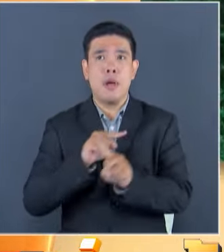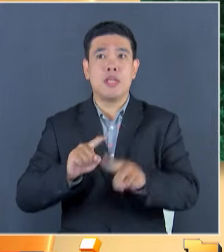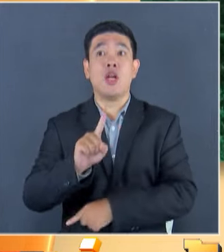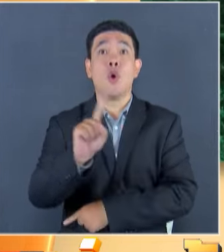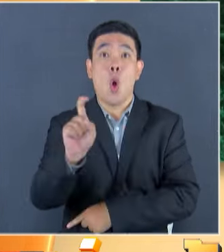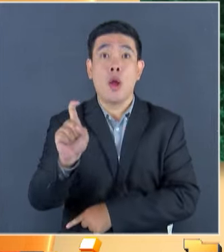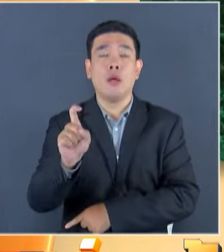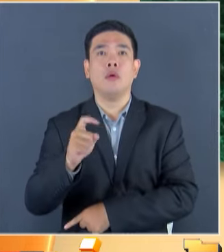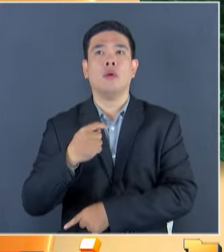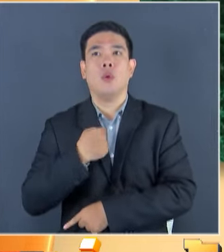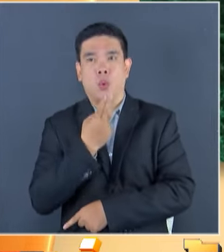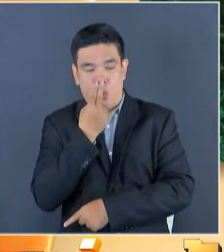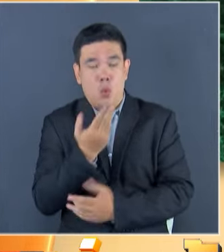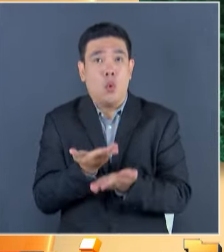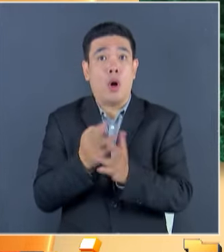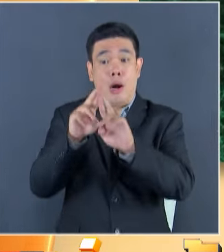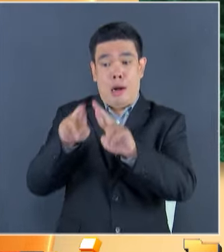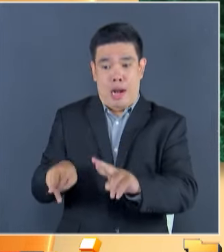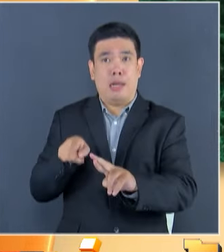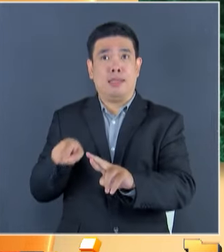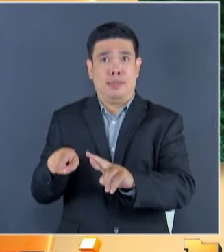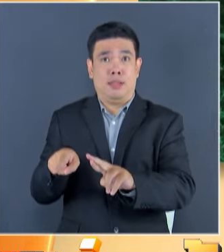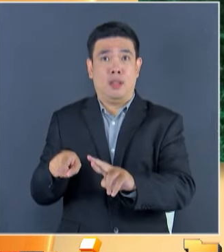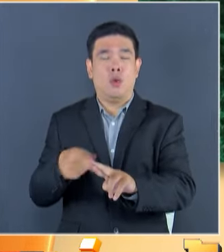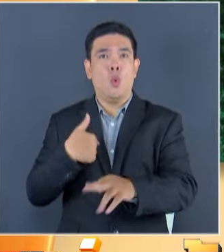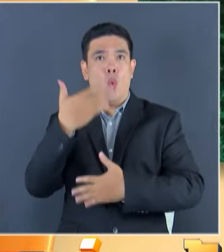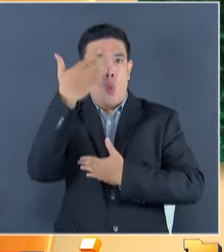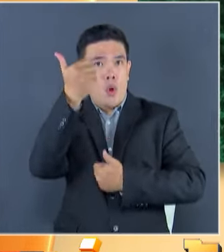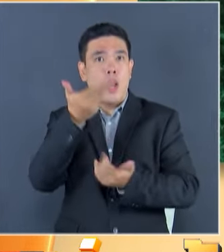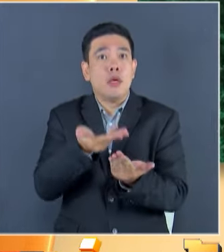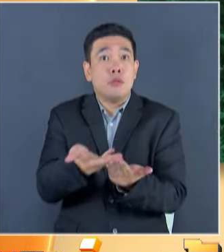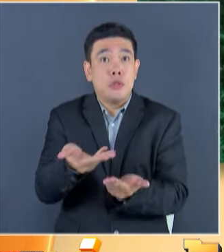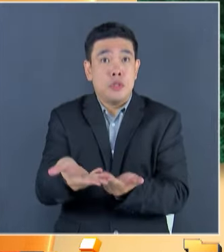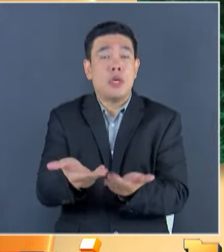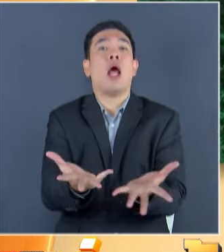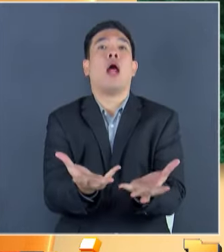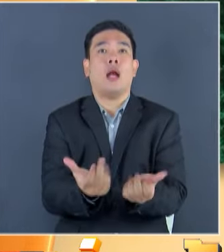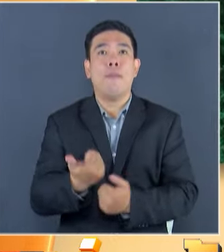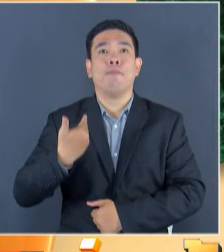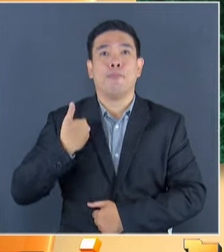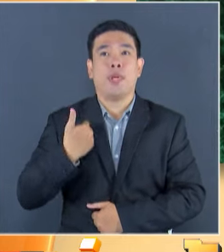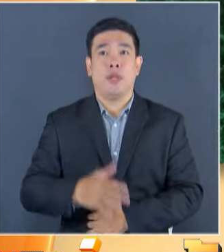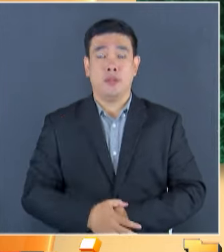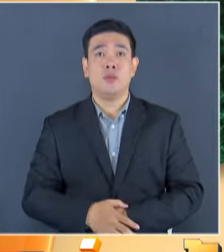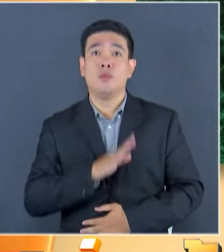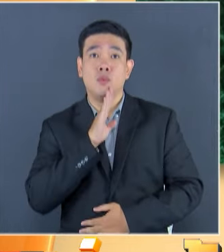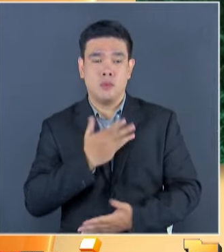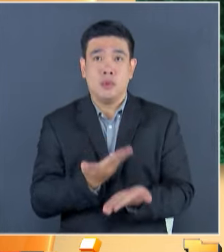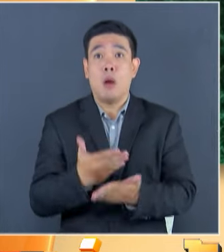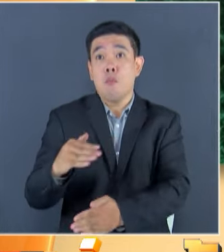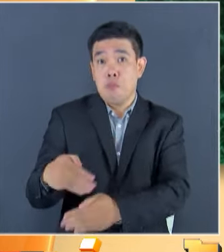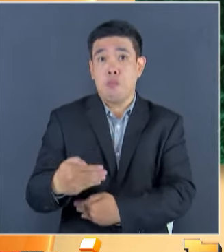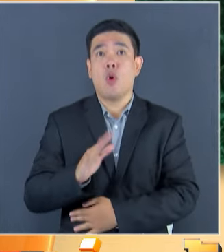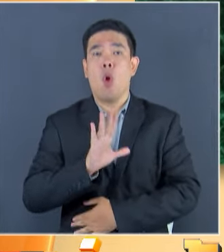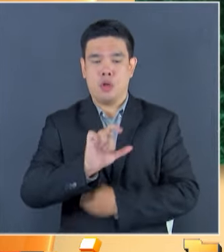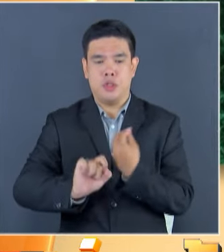องนพคุณทำให้ร้านทองทุกร้านในศรีสัชนาลัยเนี่ยนะครับคุณผู้ชมครับจะรับซื้อไว้หมดซึ่งถือเป็นรายได้เสริมในย